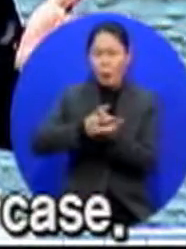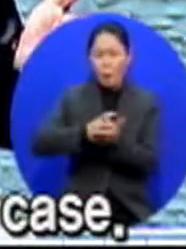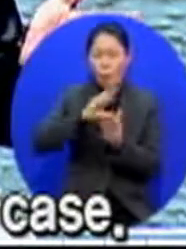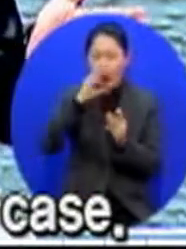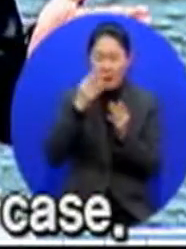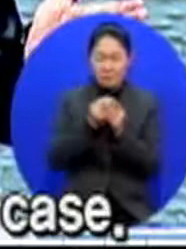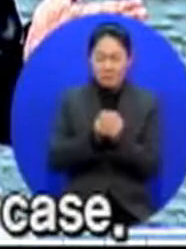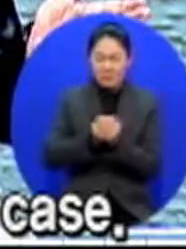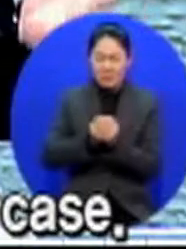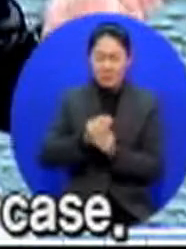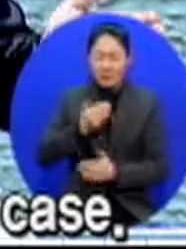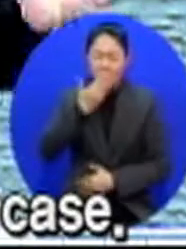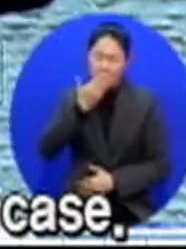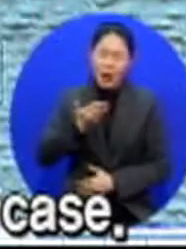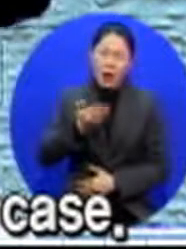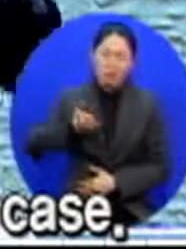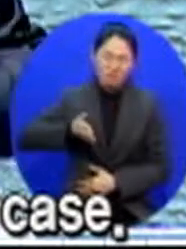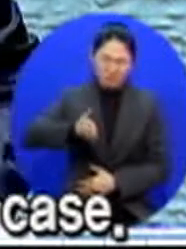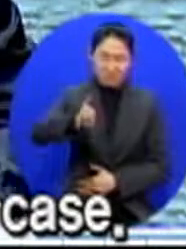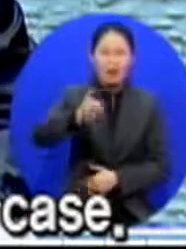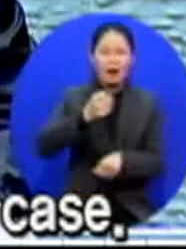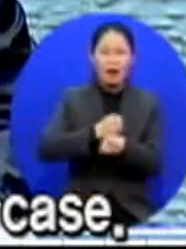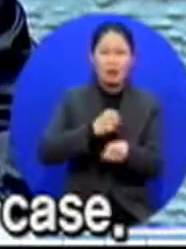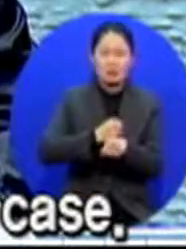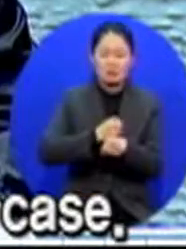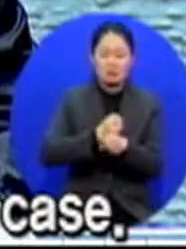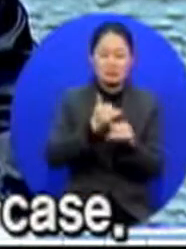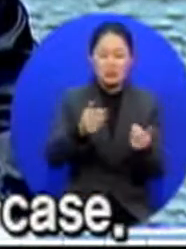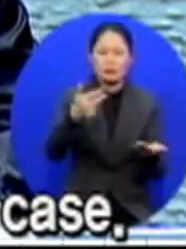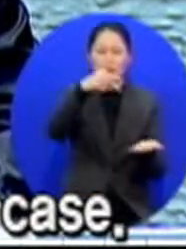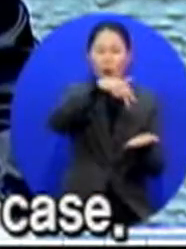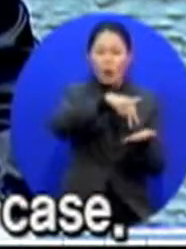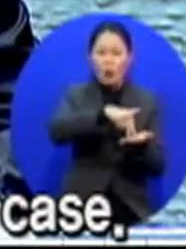세워서 사도 바울을 고소 했어요